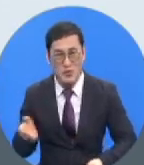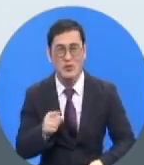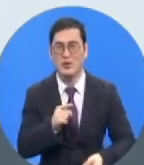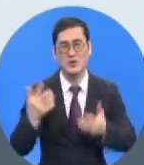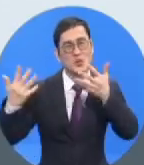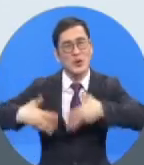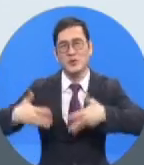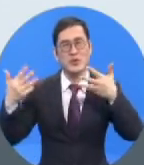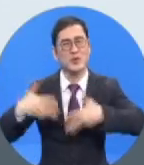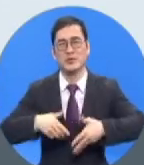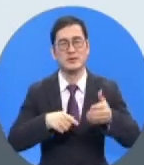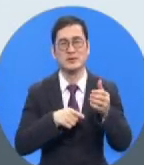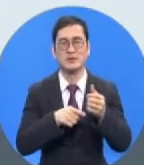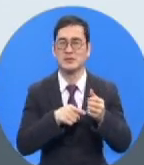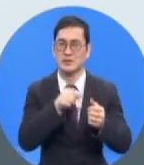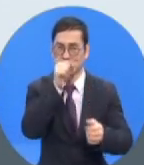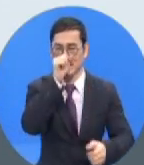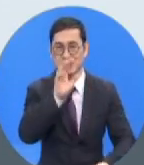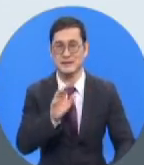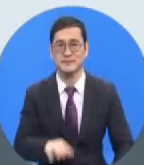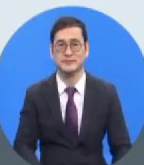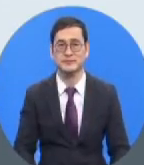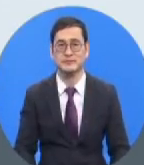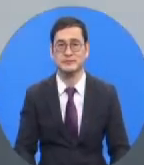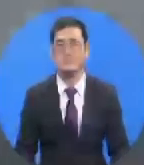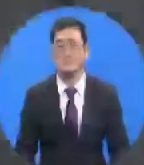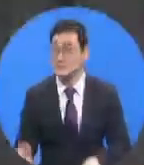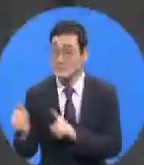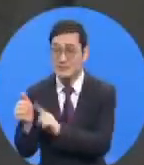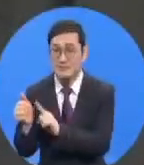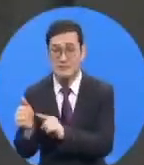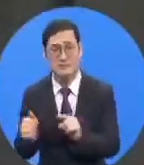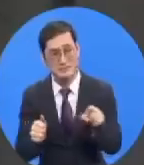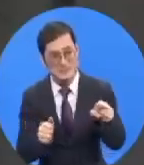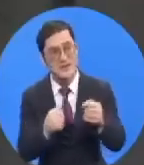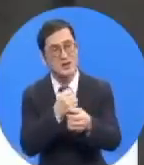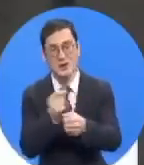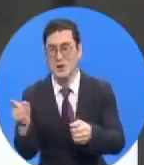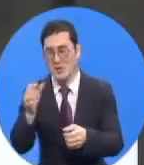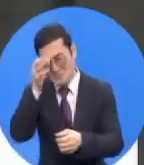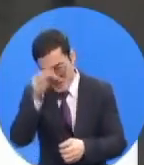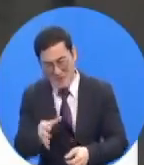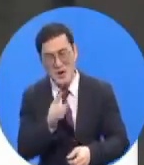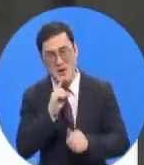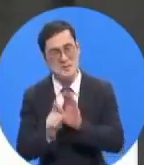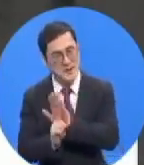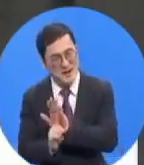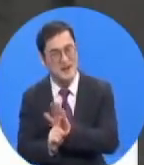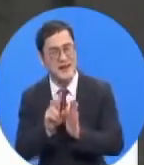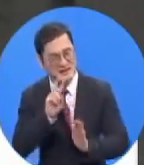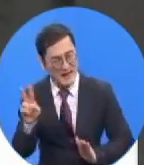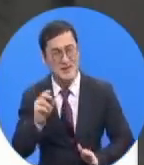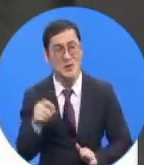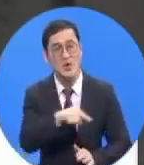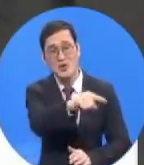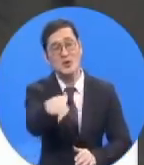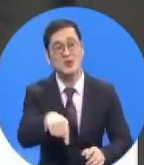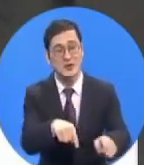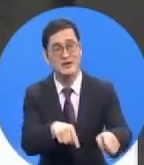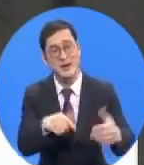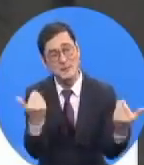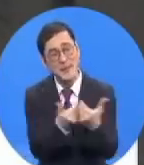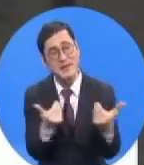그 뉴스의 헤드라인 어떤 내용이 부족한 헤드라인 위주의 저런 얘기들 그다음에 인기 영합주의적 저런 얘기들을 하는 거는